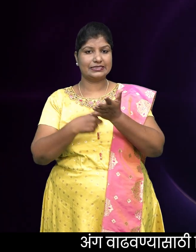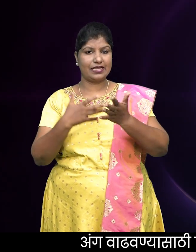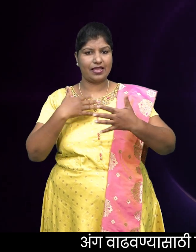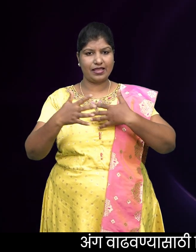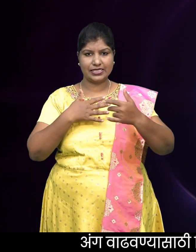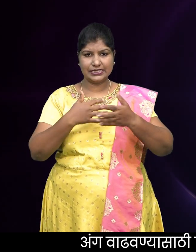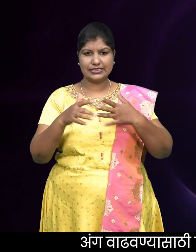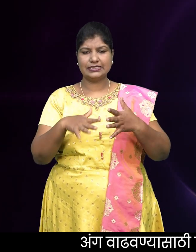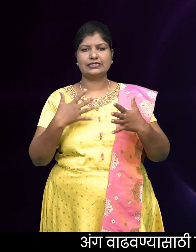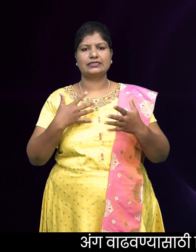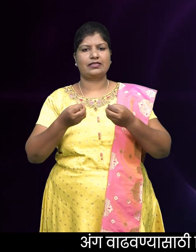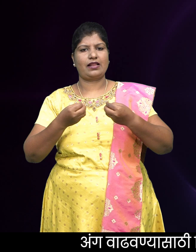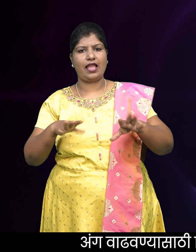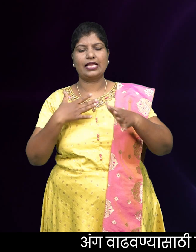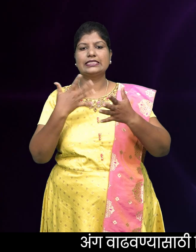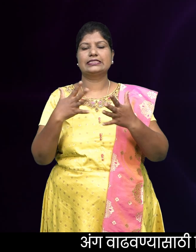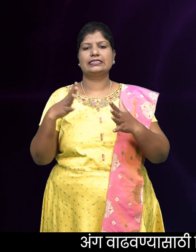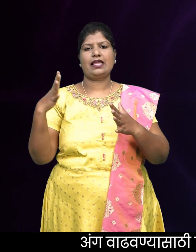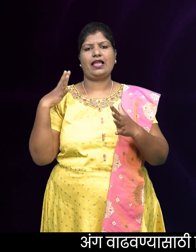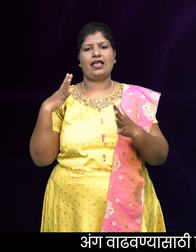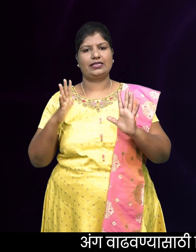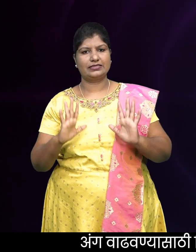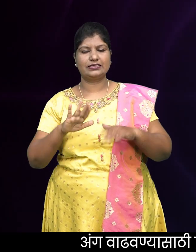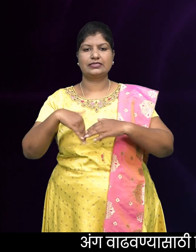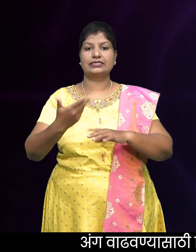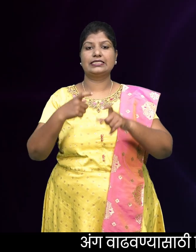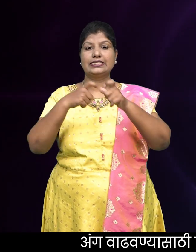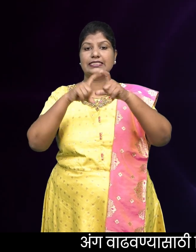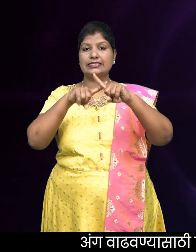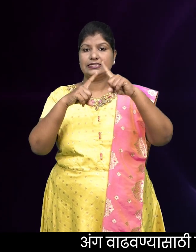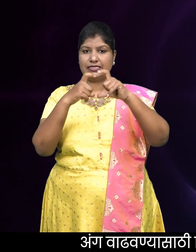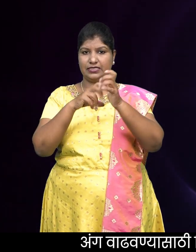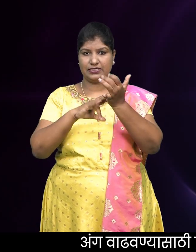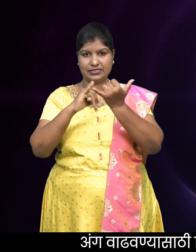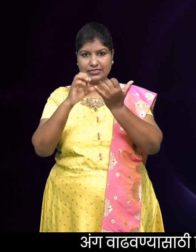अंग वाढवण्यासाठी किंवा सरळ करण्यासाठी आकुंचन पावतात.